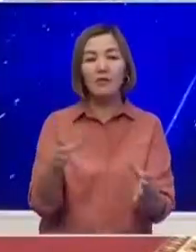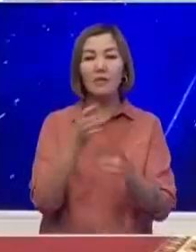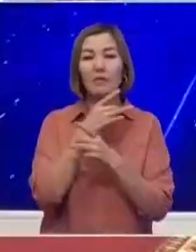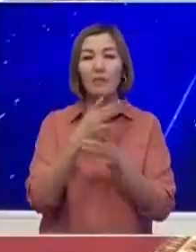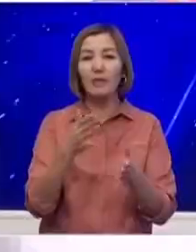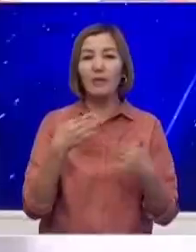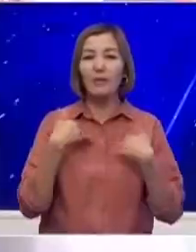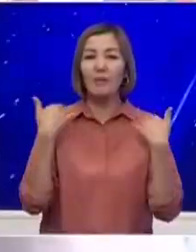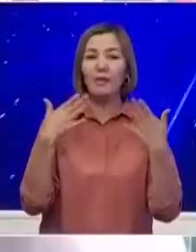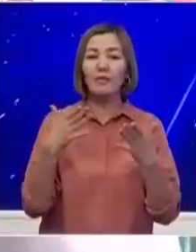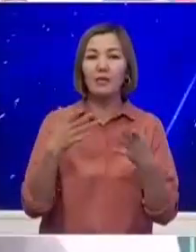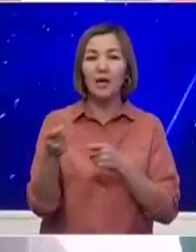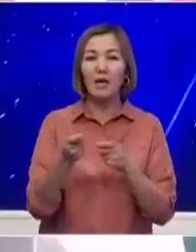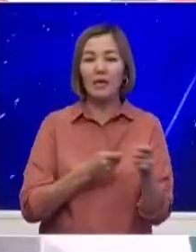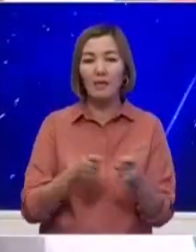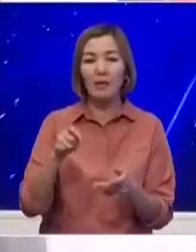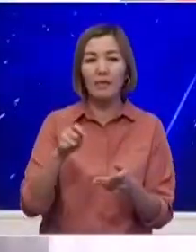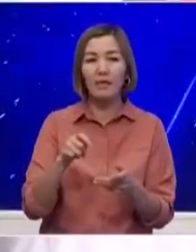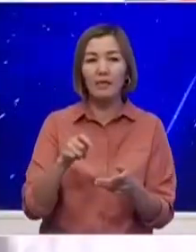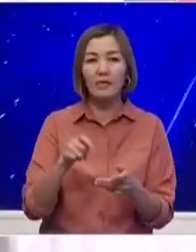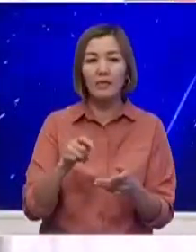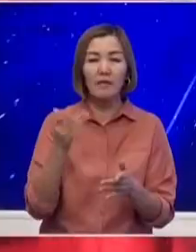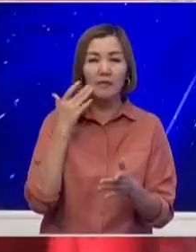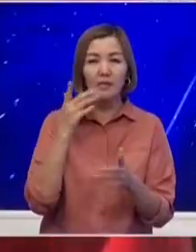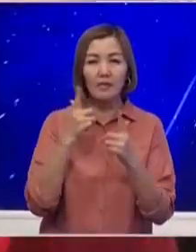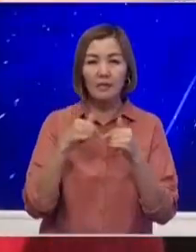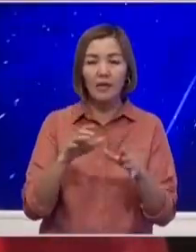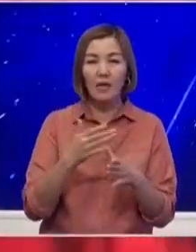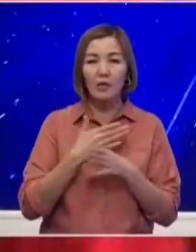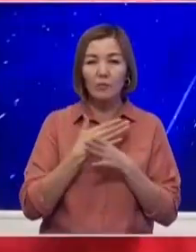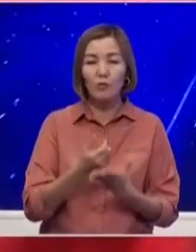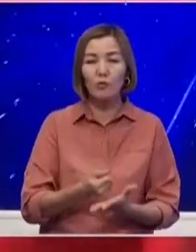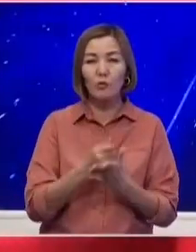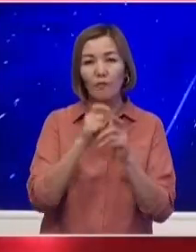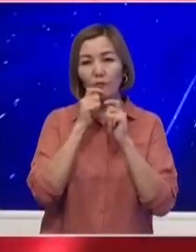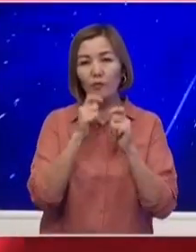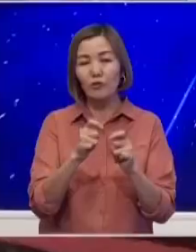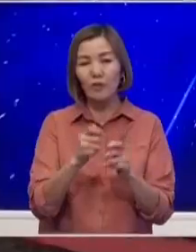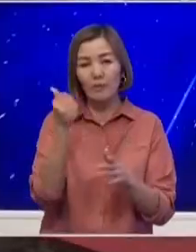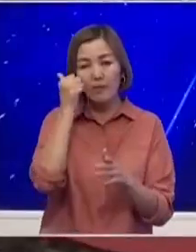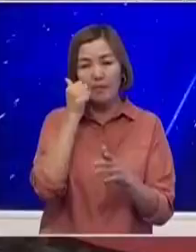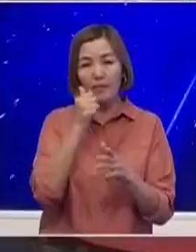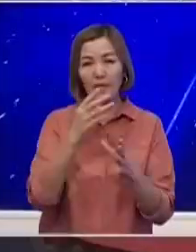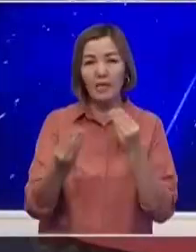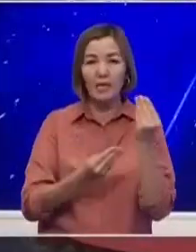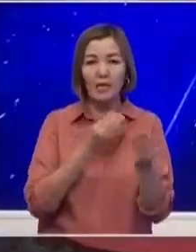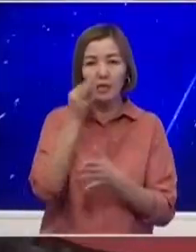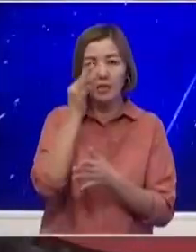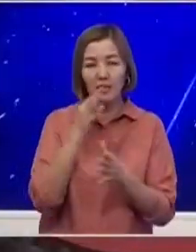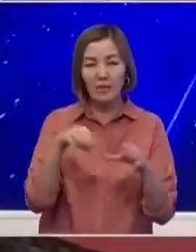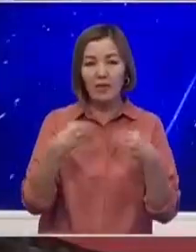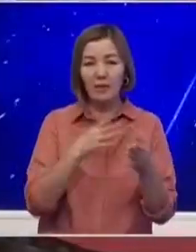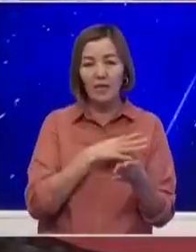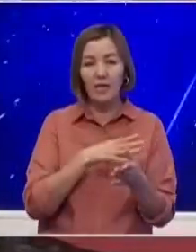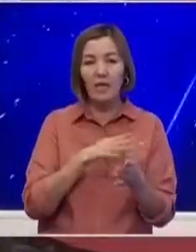мероприятия представители районного акимата, к слову, являющиеся постоянными спонсорами, вручили ребятам памятные подарки и сладости. А о том,